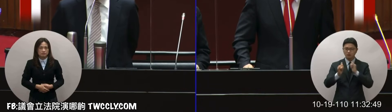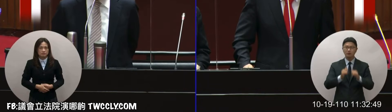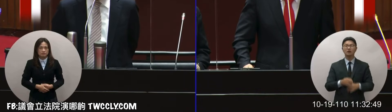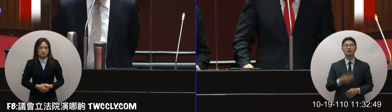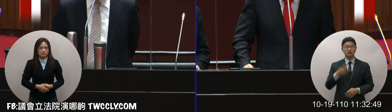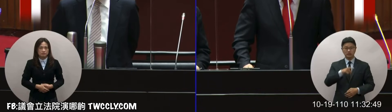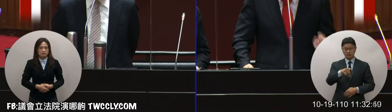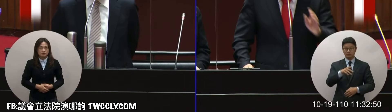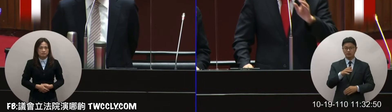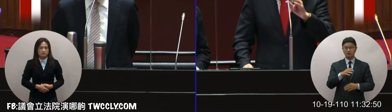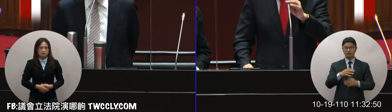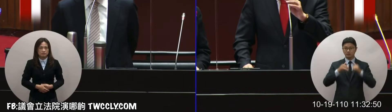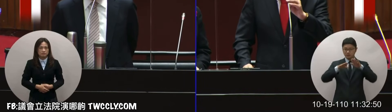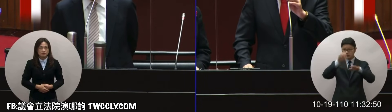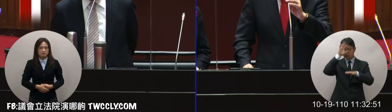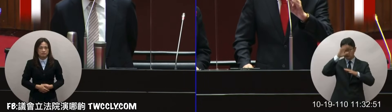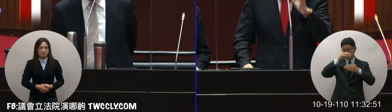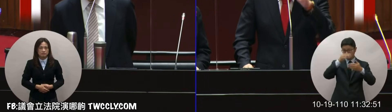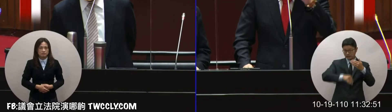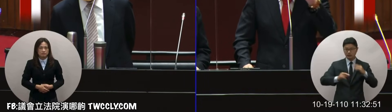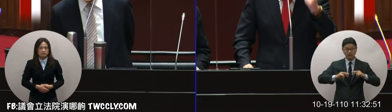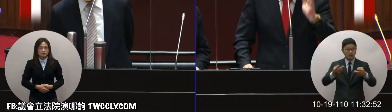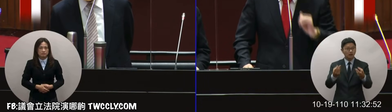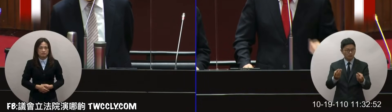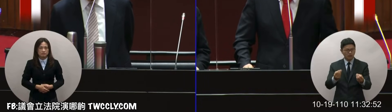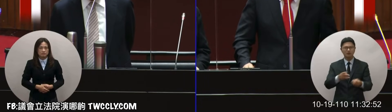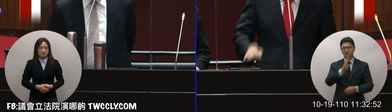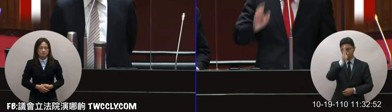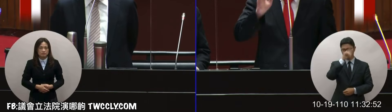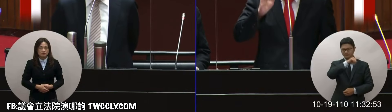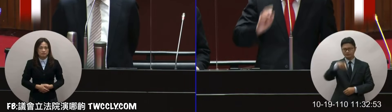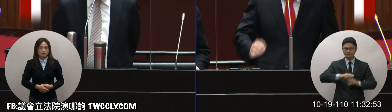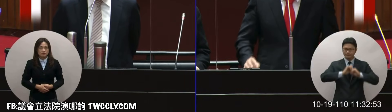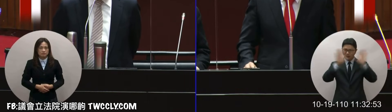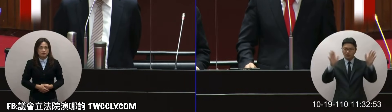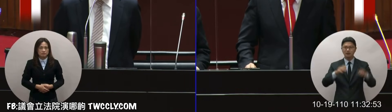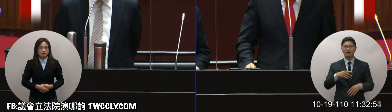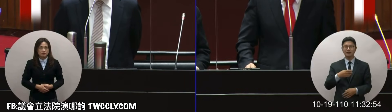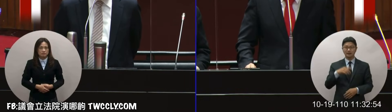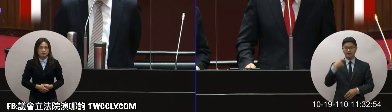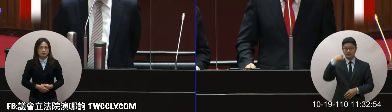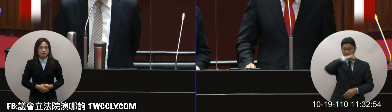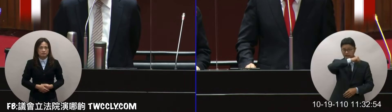话，也请昭告国人，今天所有的台独都是一个假议题。